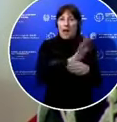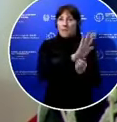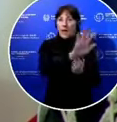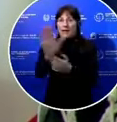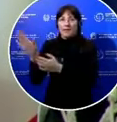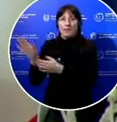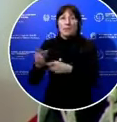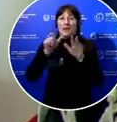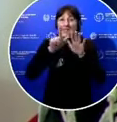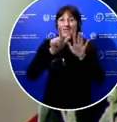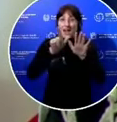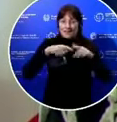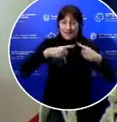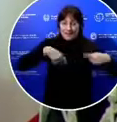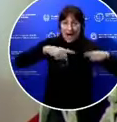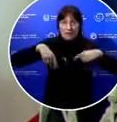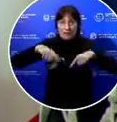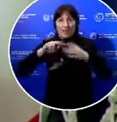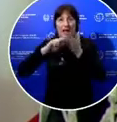7 tavoli tecnici interattivi,